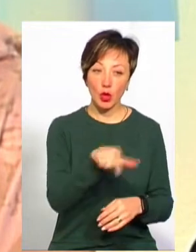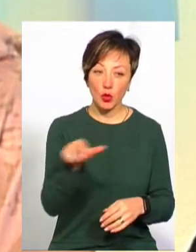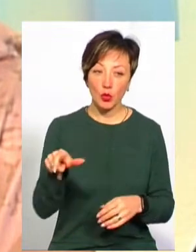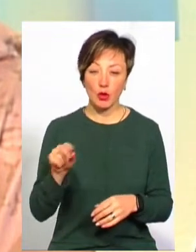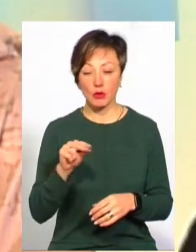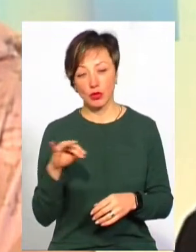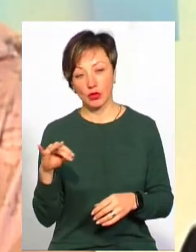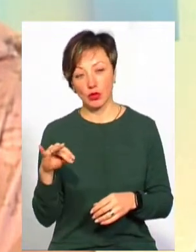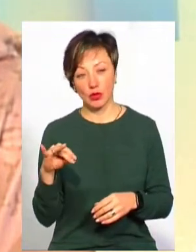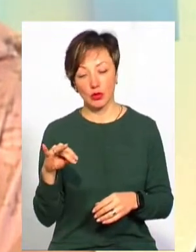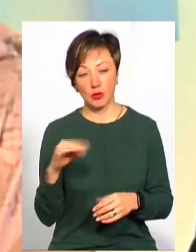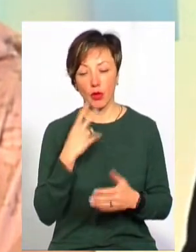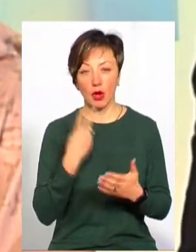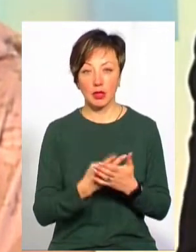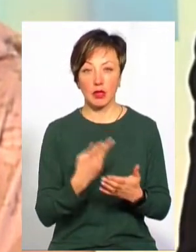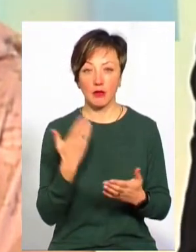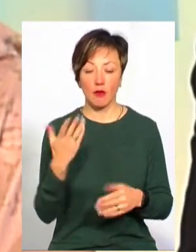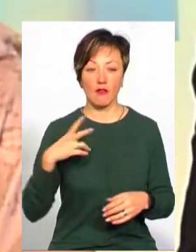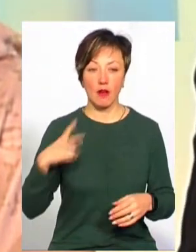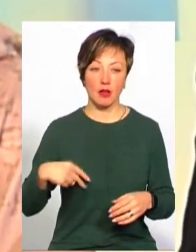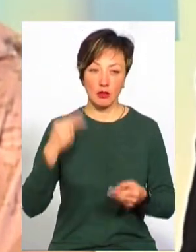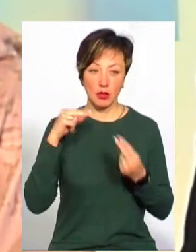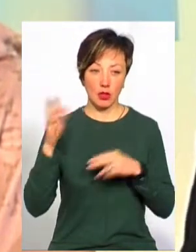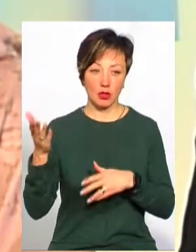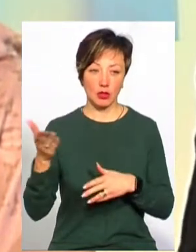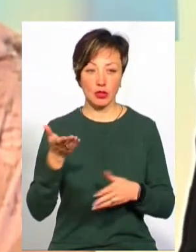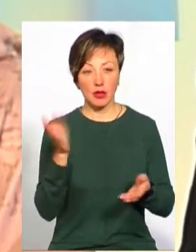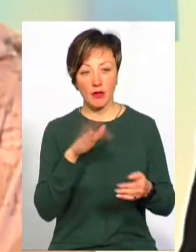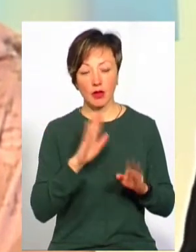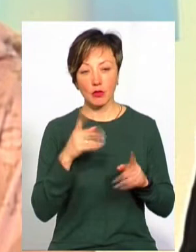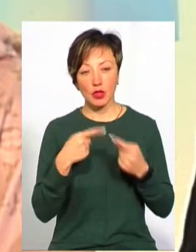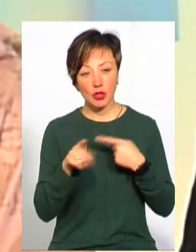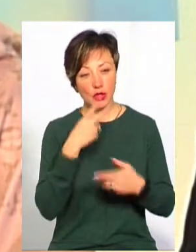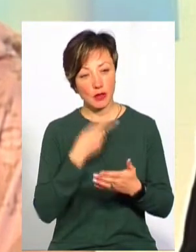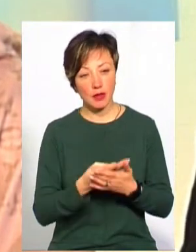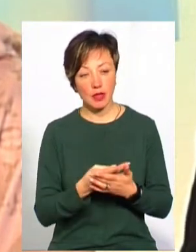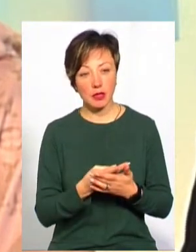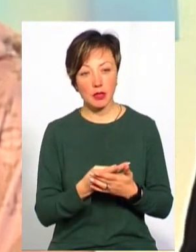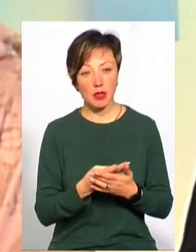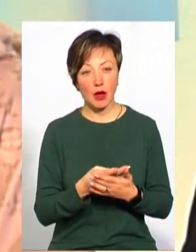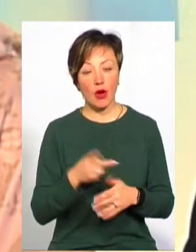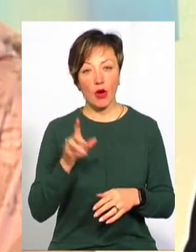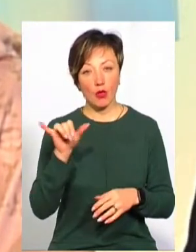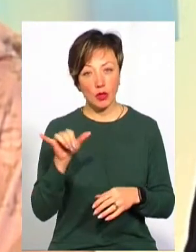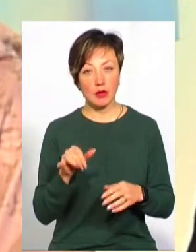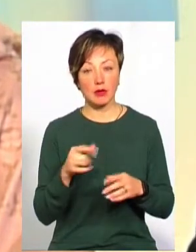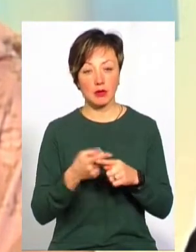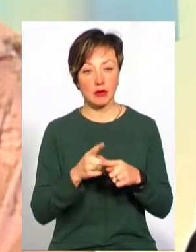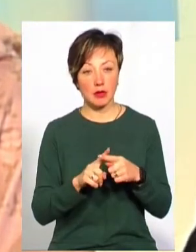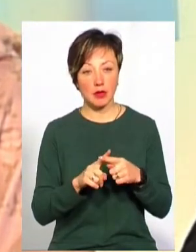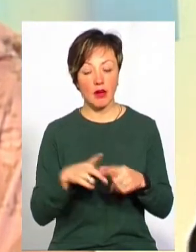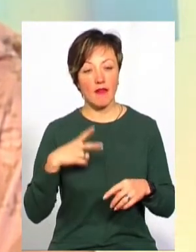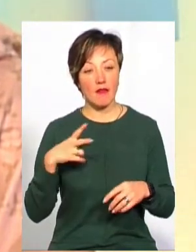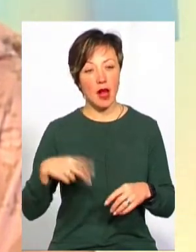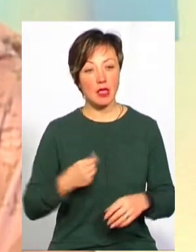чи показати, от во Франції краще? Так тоді давайте будемо інше дивитися. Що вони ж посилаються, от Франції